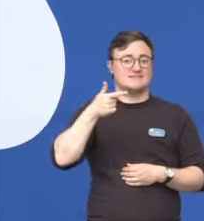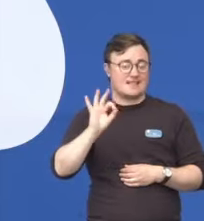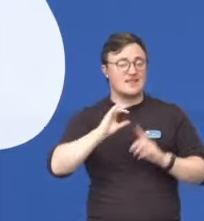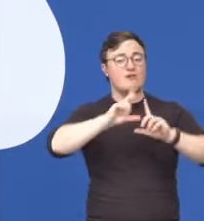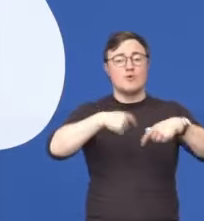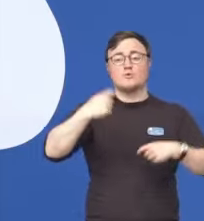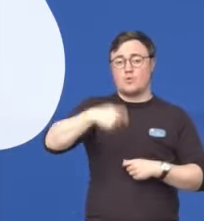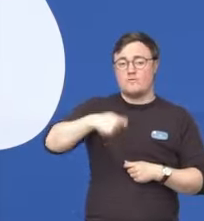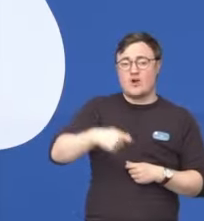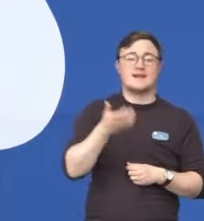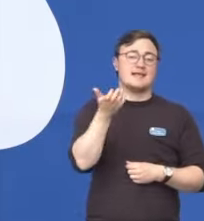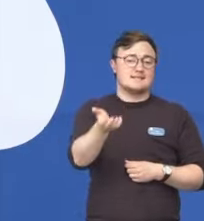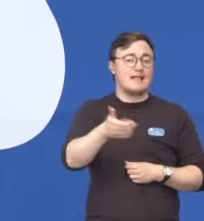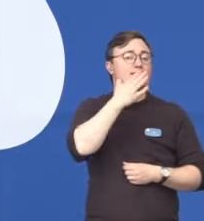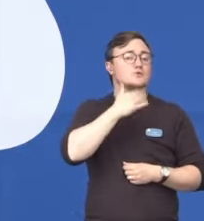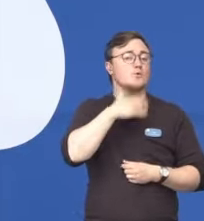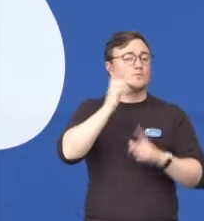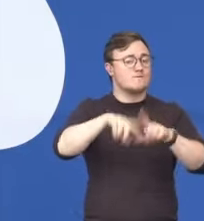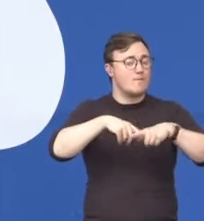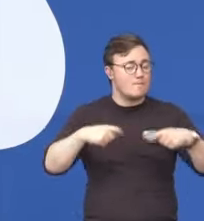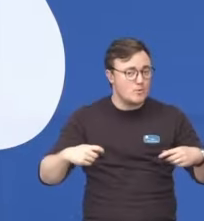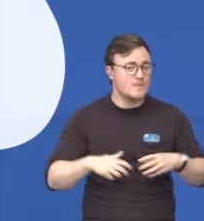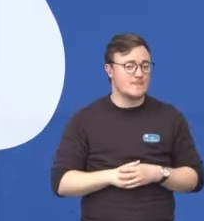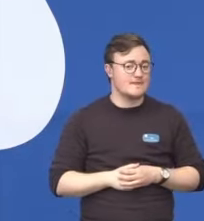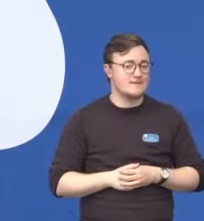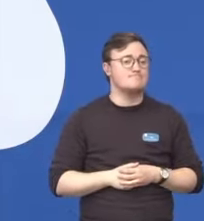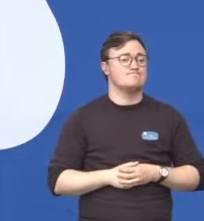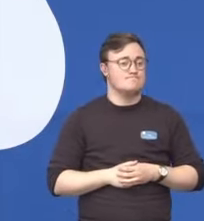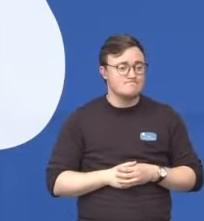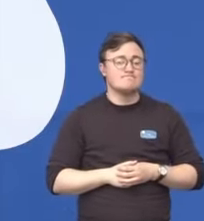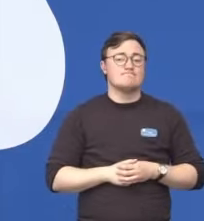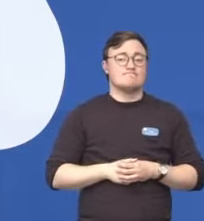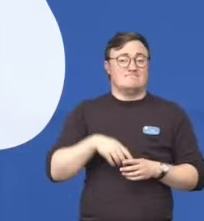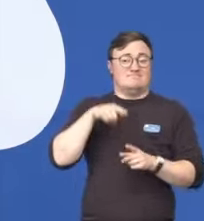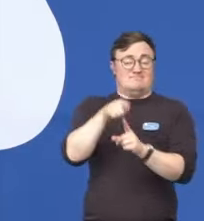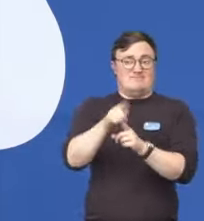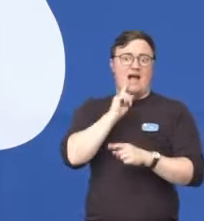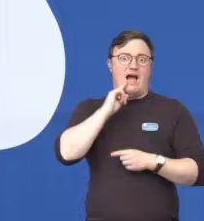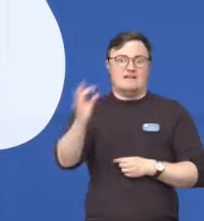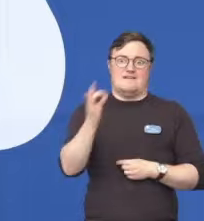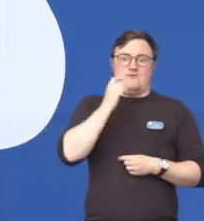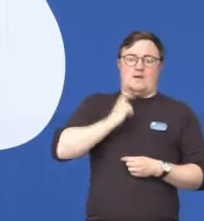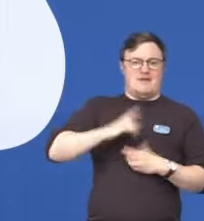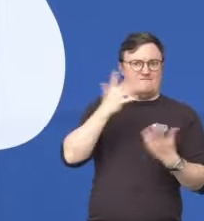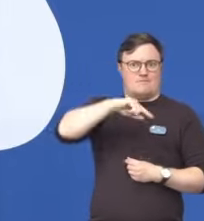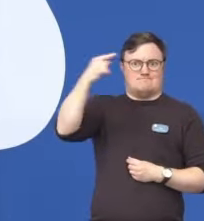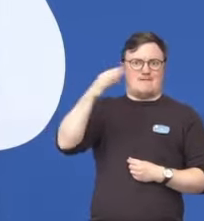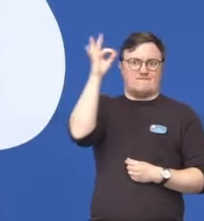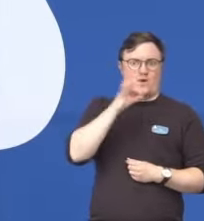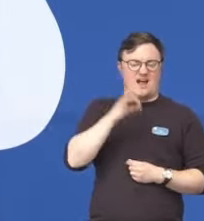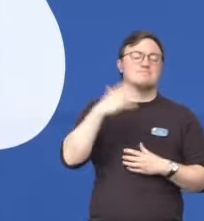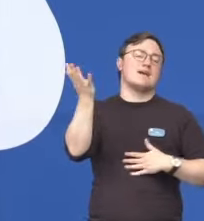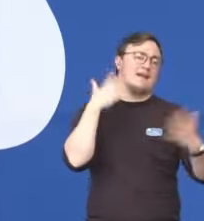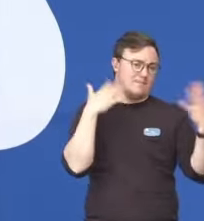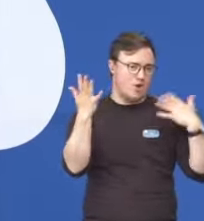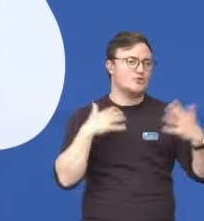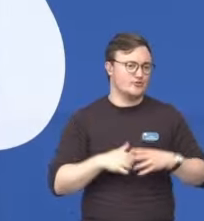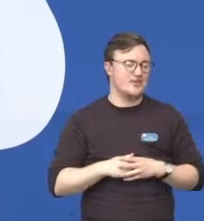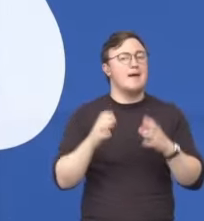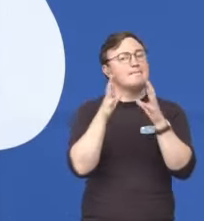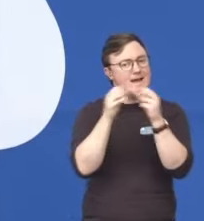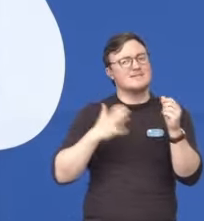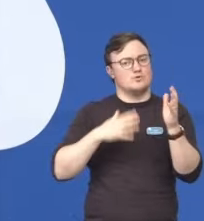för Centerpartiets ungdomsförbund. Och vid såna här frågor brukar jag alltid svara klimatet, för att det är vår tids stora ödesfråga. Men jag